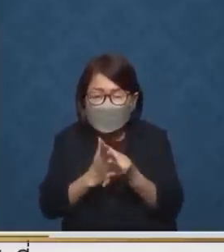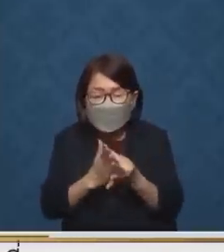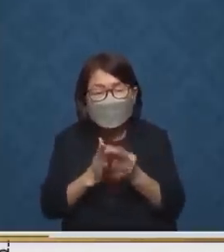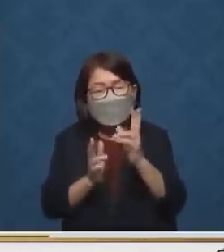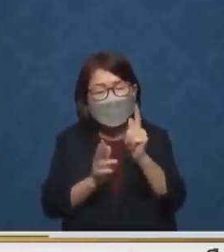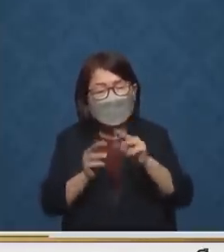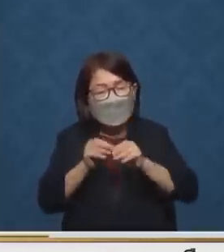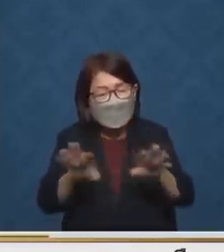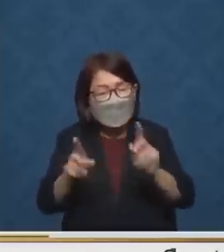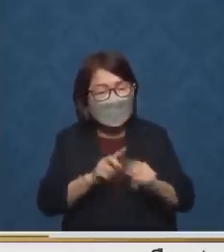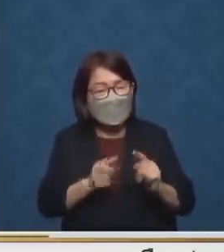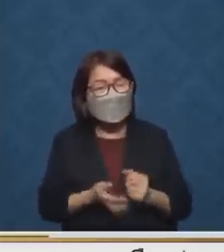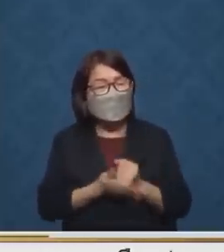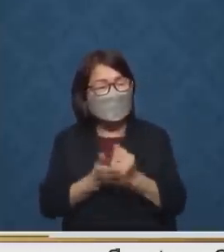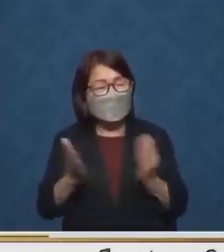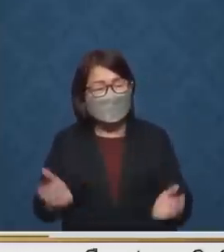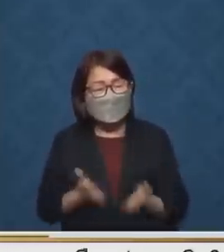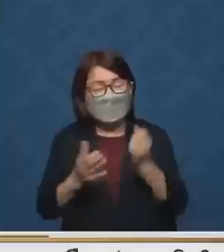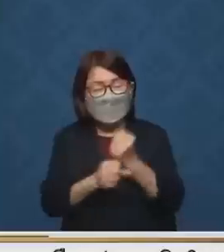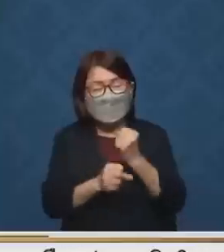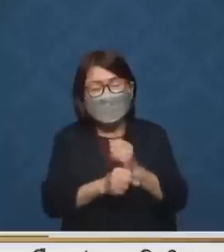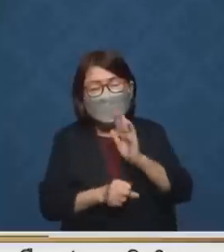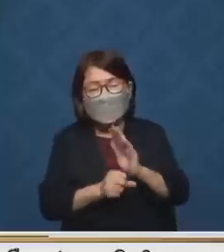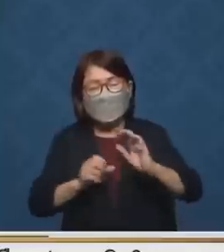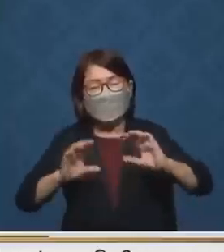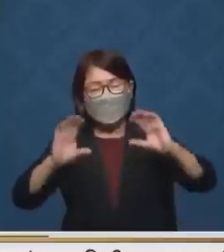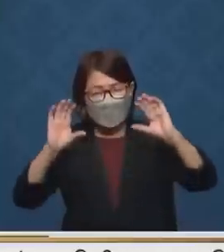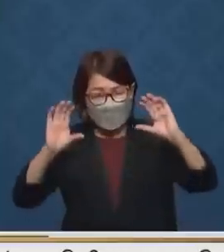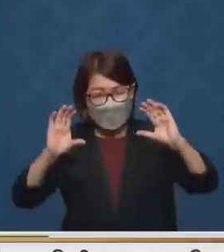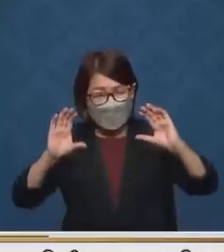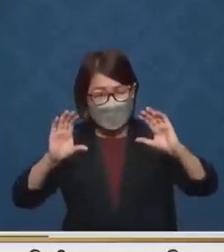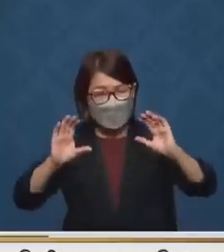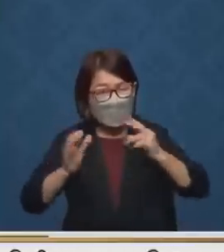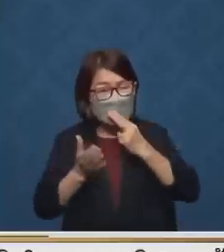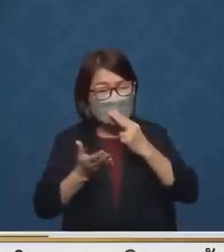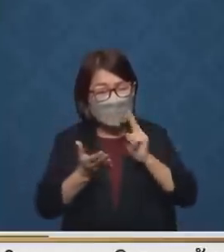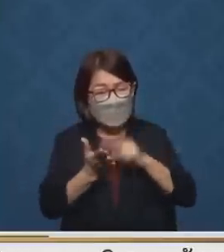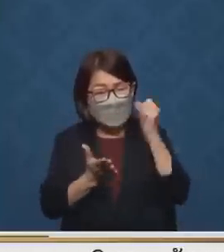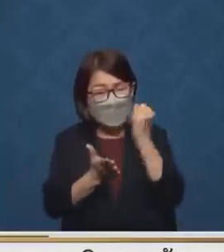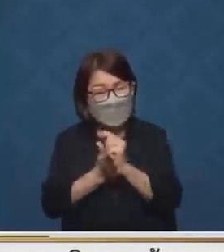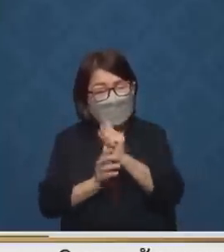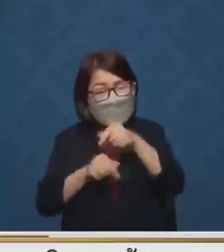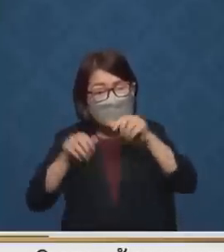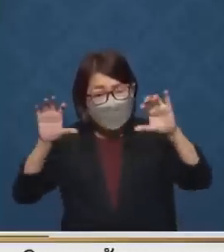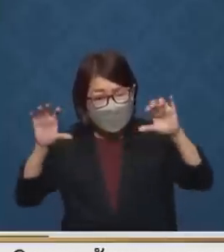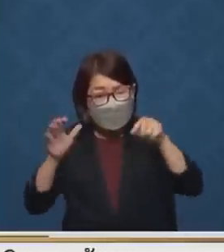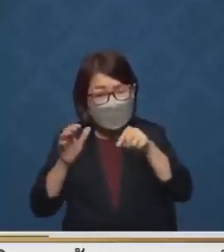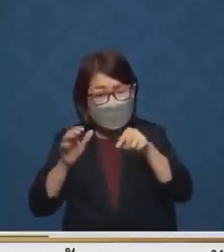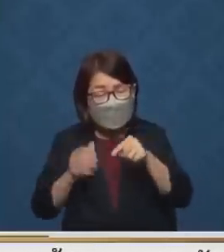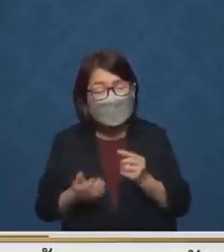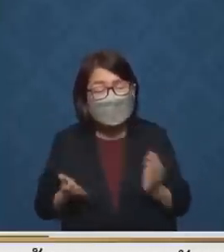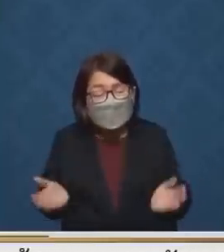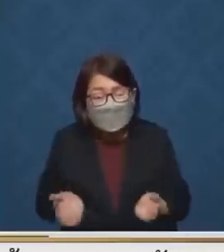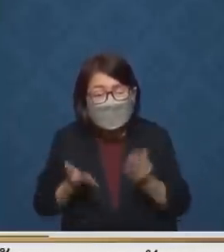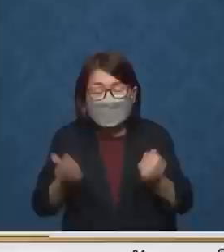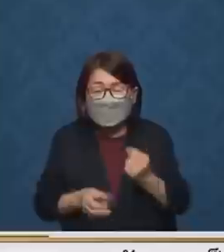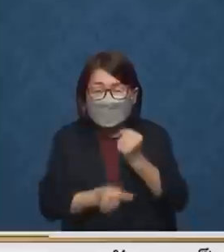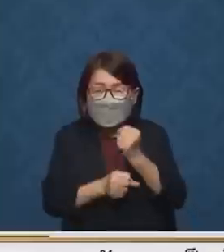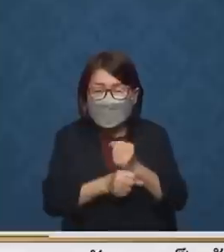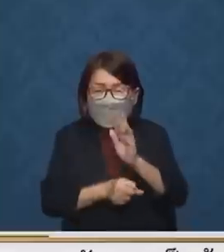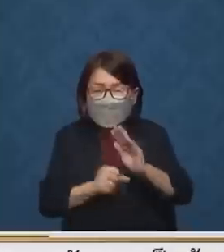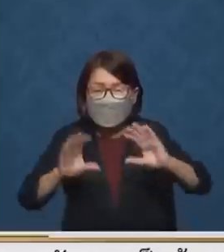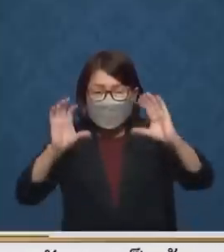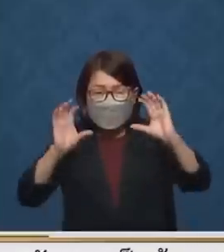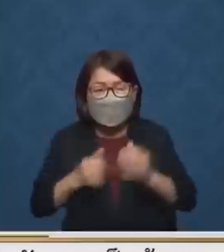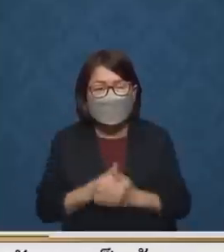การปฏิวัิงานของรฐบาลหนังสือรชการนะสนับสนน การปฏิวัติงานของรัฐบาลกอง